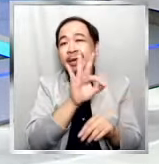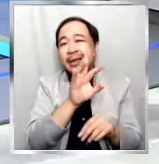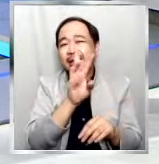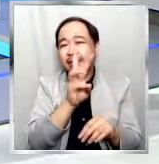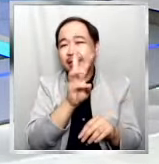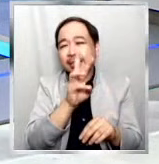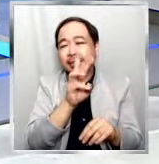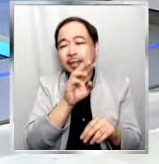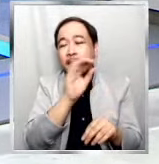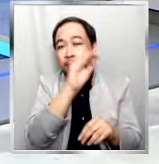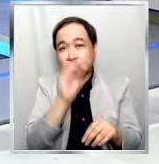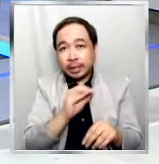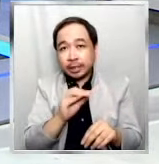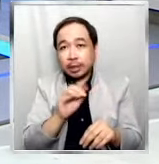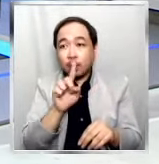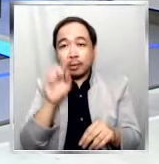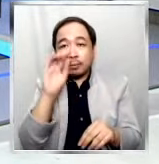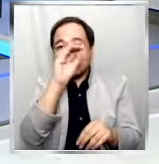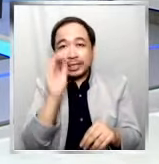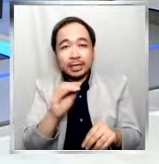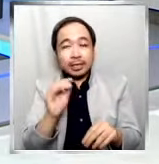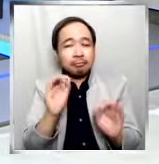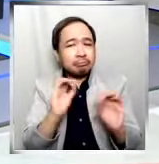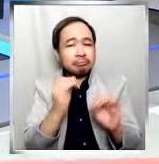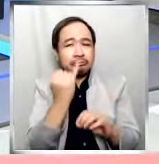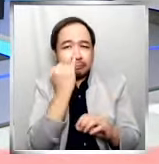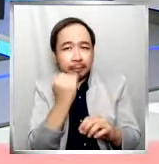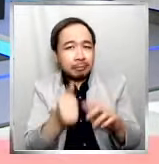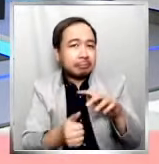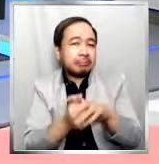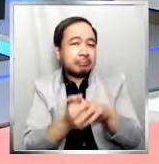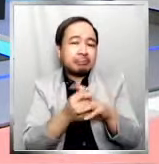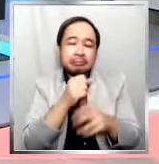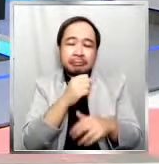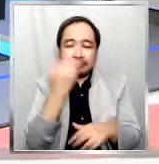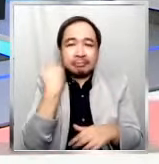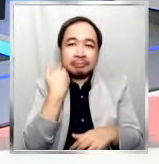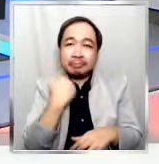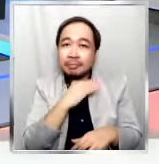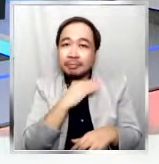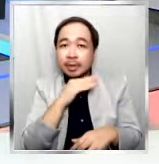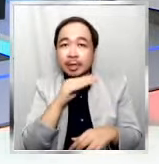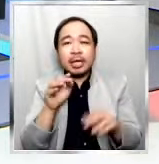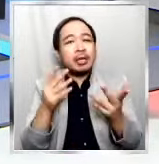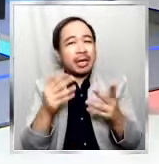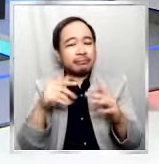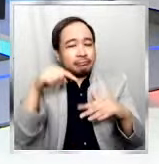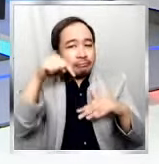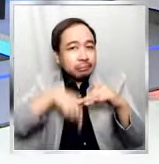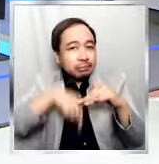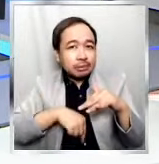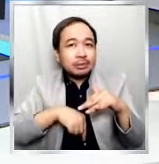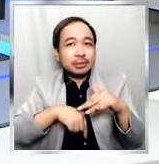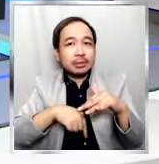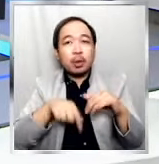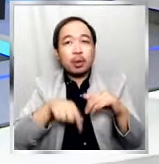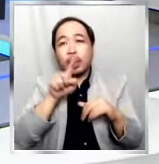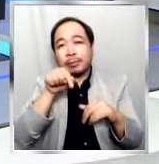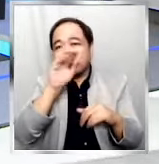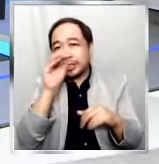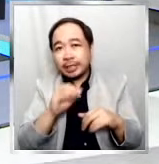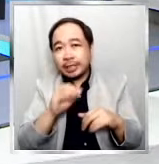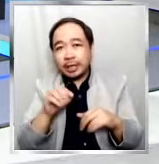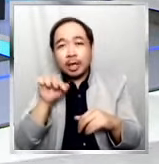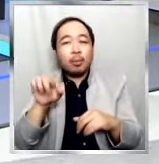asymptomatic, 1% ang severe, 0.92% ang moderate at 0.5% ang critical. Ayon po sa